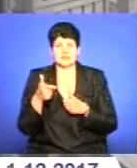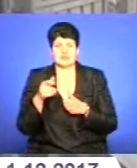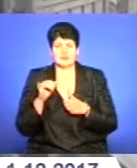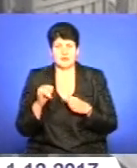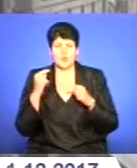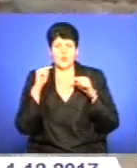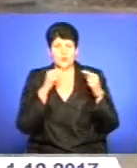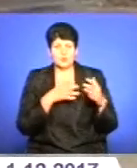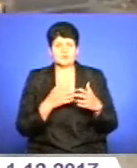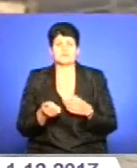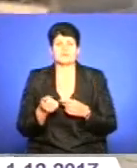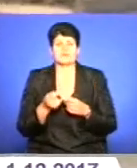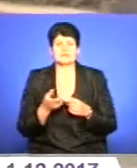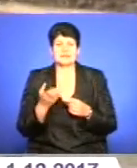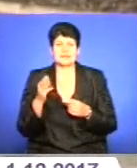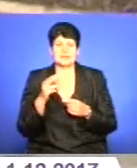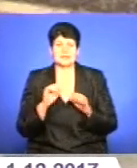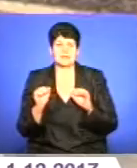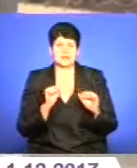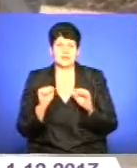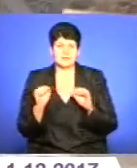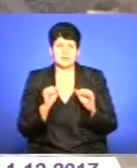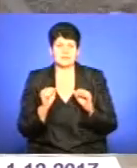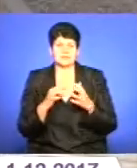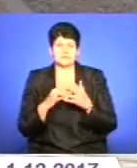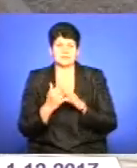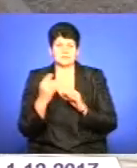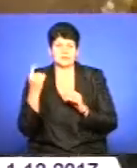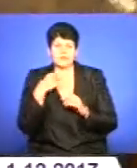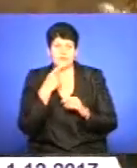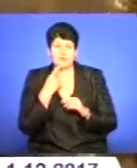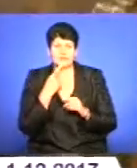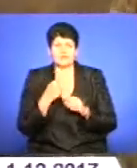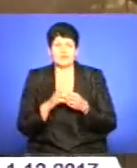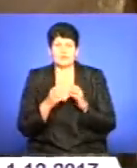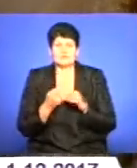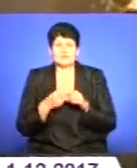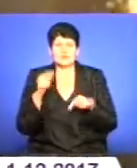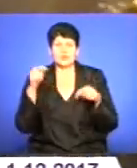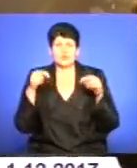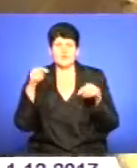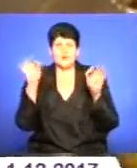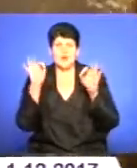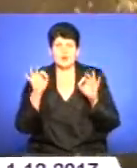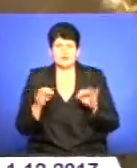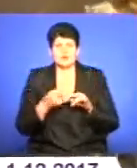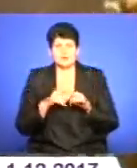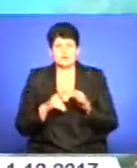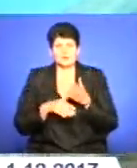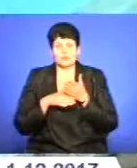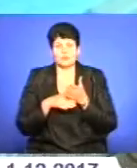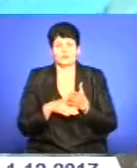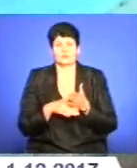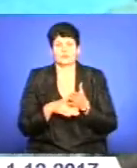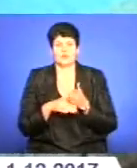департаменті агропромислового розвитку облдержадміністрації кажуть, на заваді стала дощова осінь, натомість така погода посприяла зимівлі